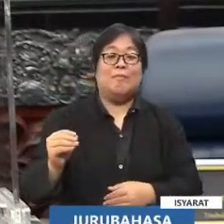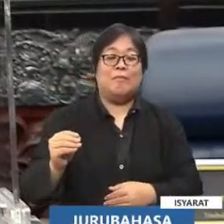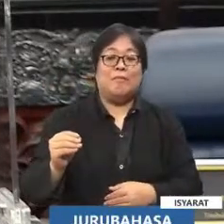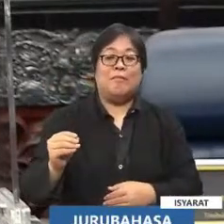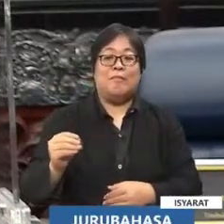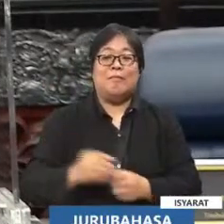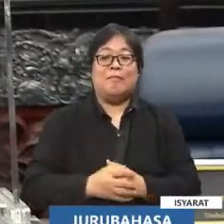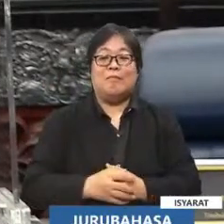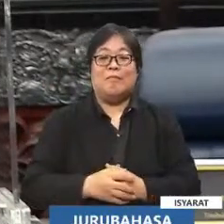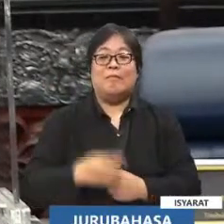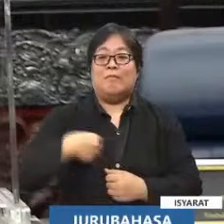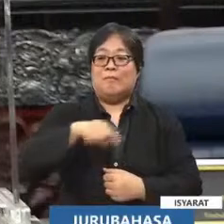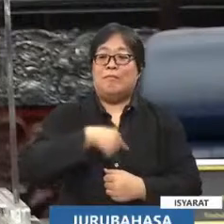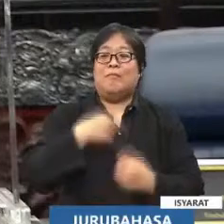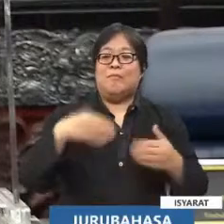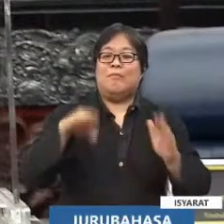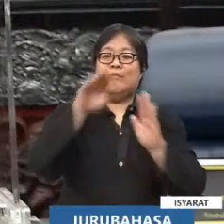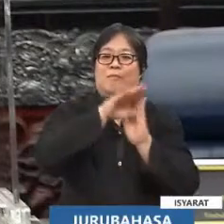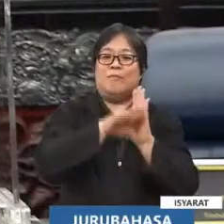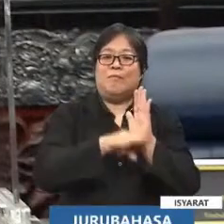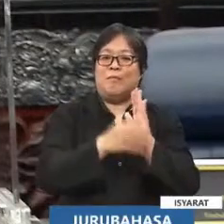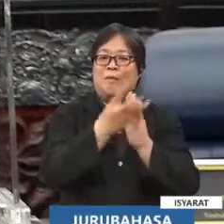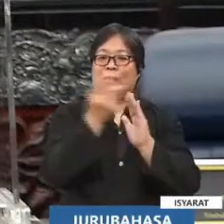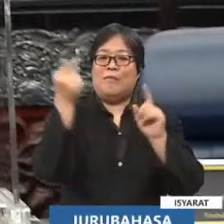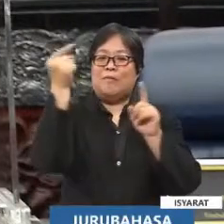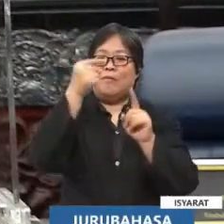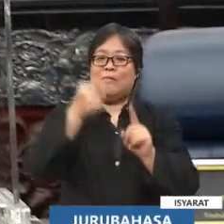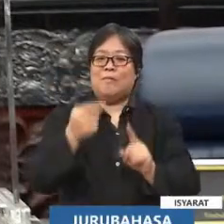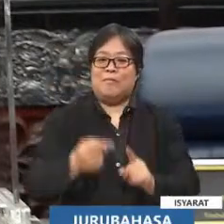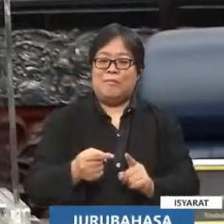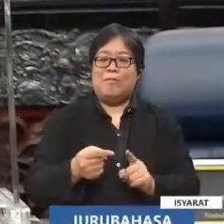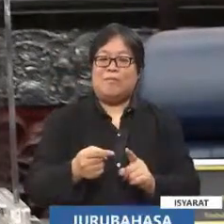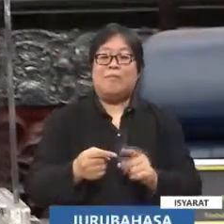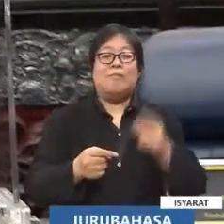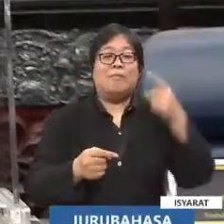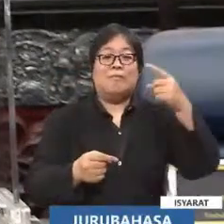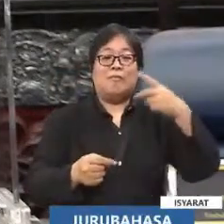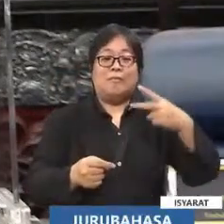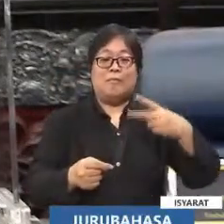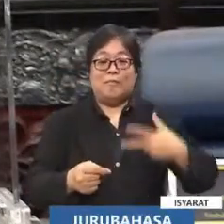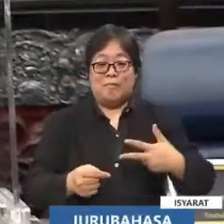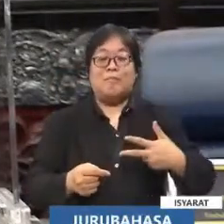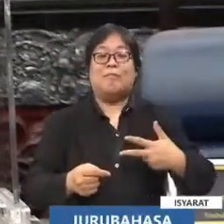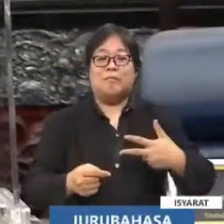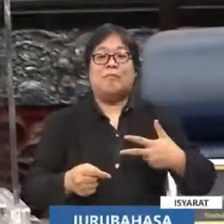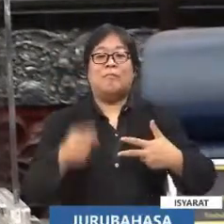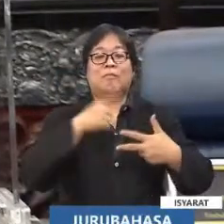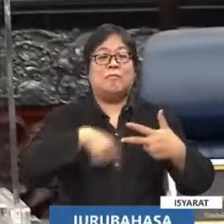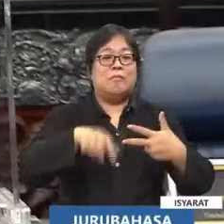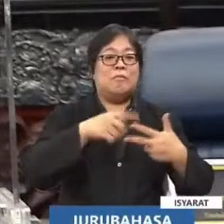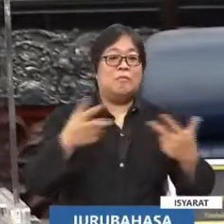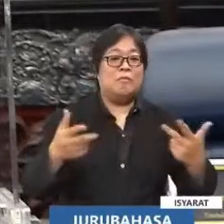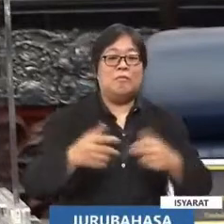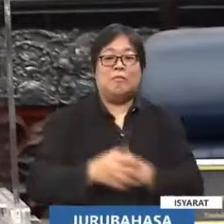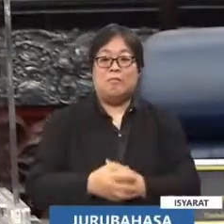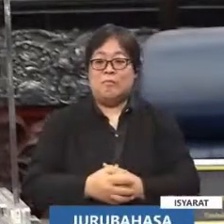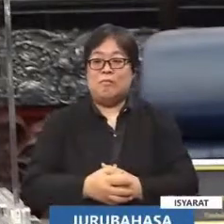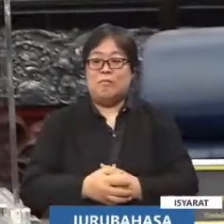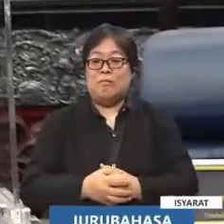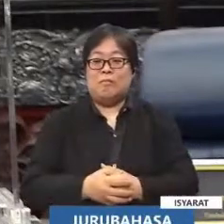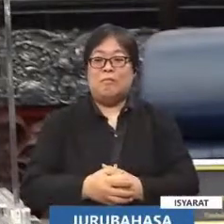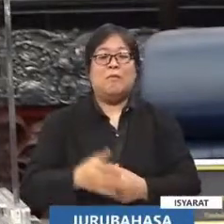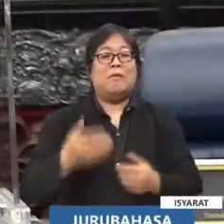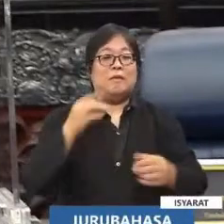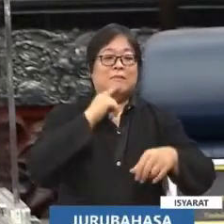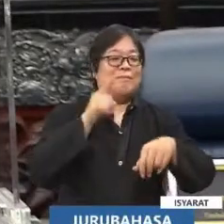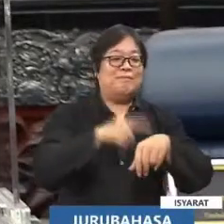lawat. Maka kita telah senaraikan beberapa fasa dalam itu, 1, 2 dan juga 3, kerana masa kita boleh berikan